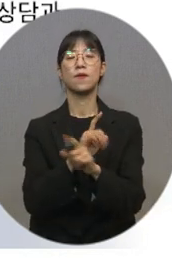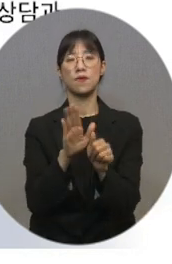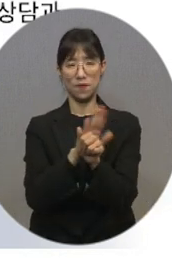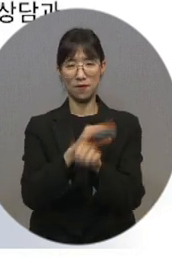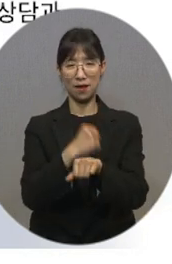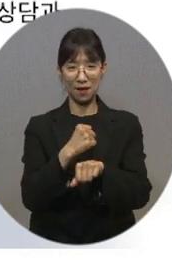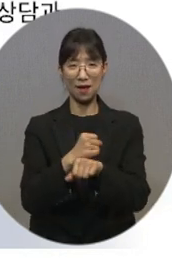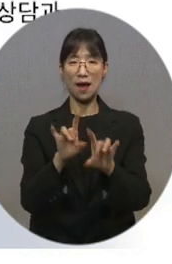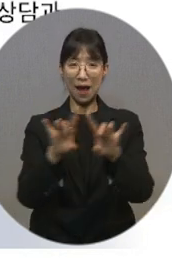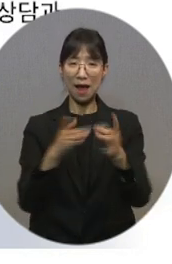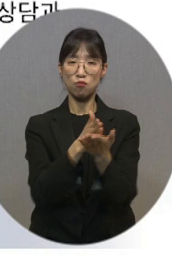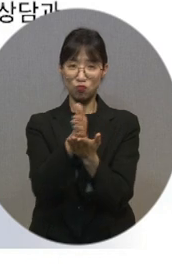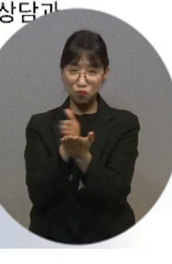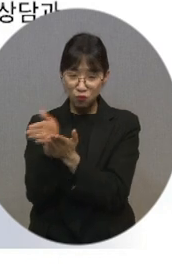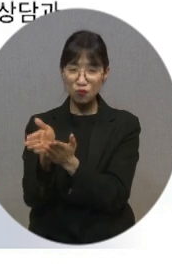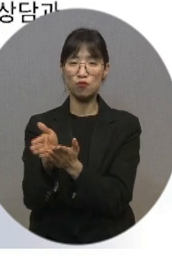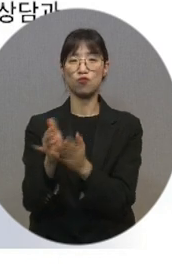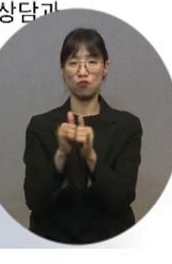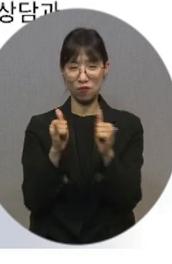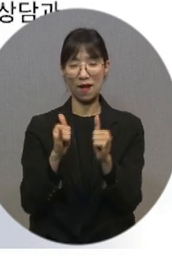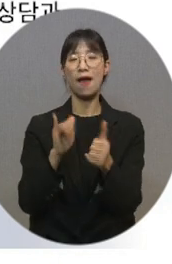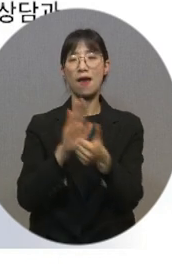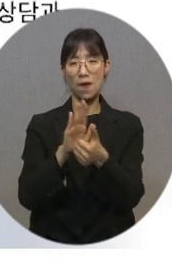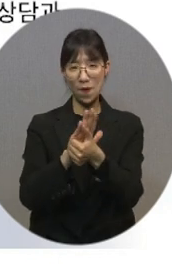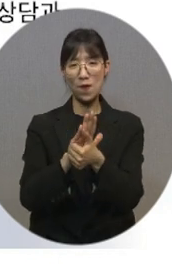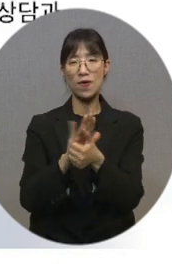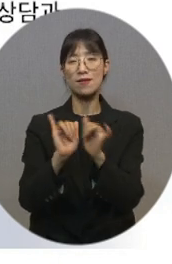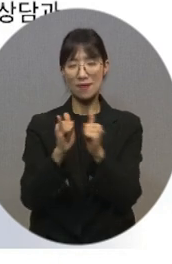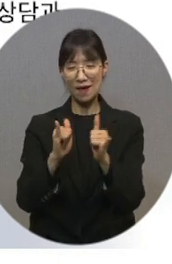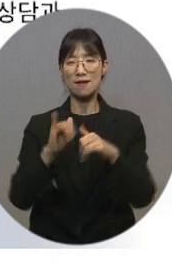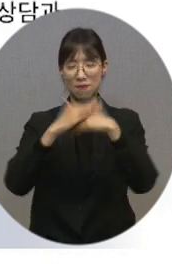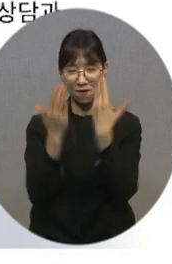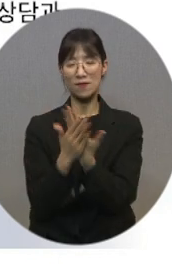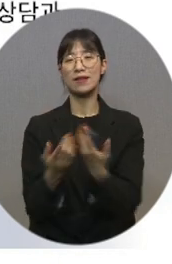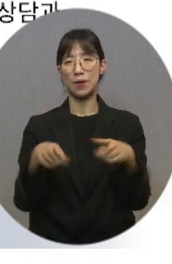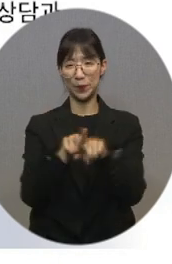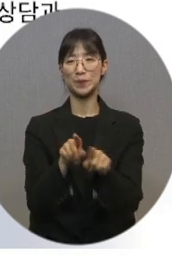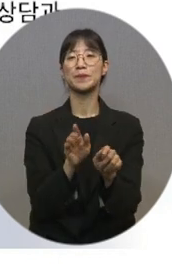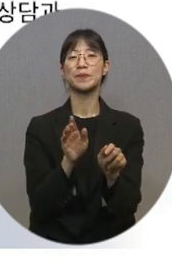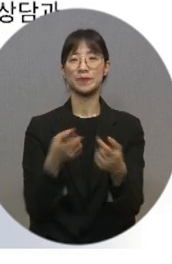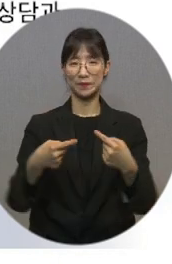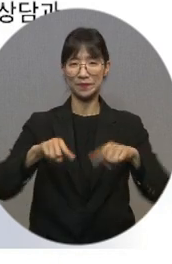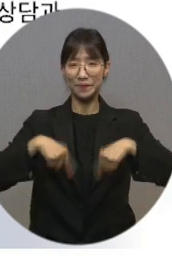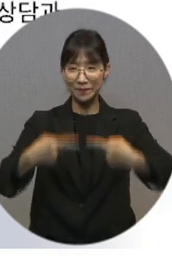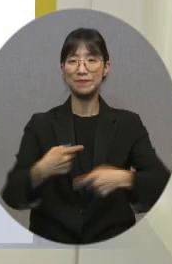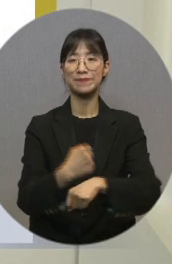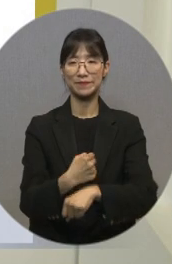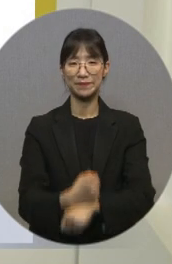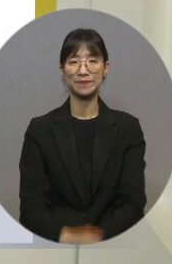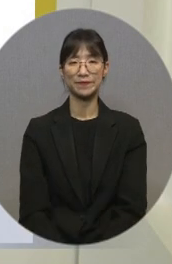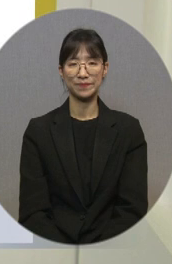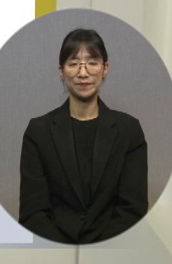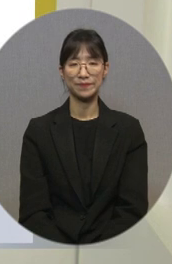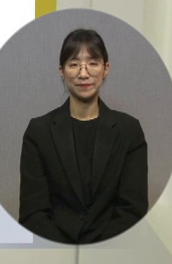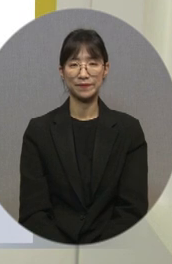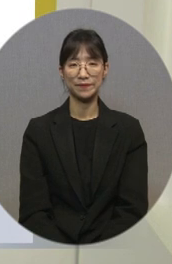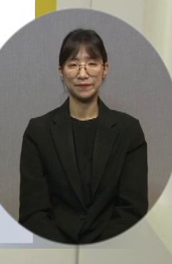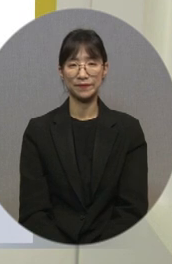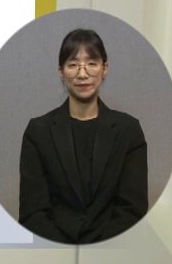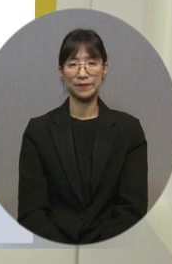분야의 전문가와 전담 코디네이터가 진료 전과정에 함께하게 됩니다 다음